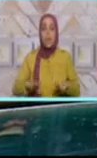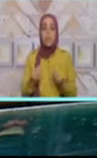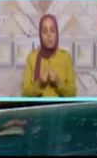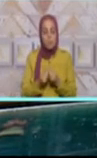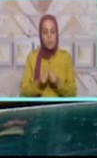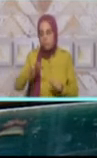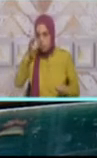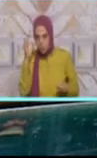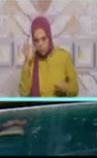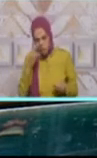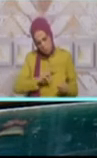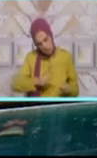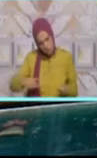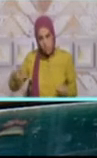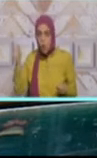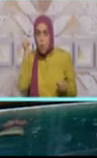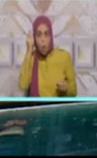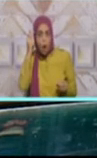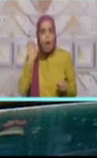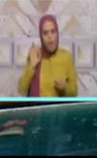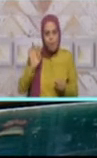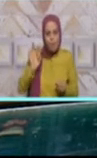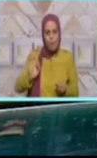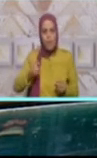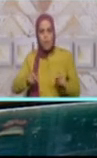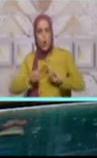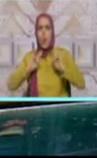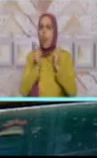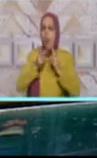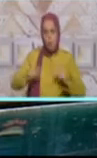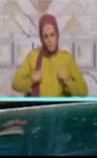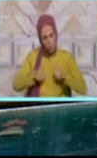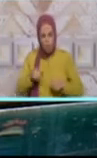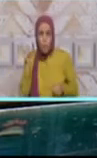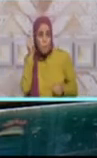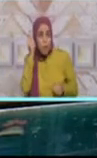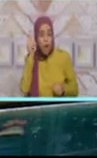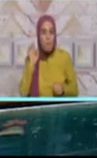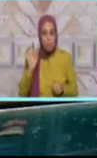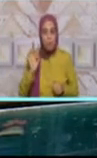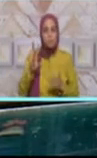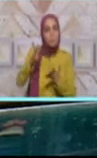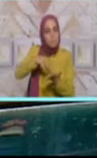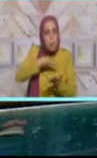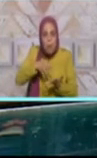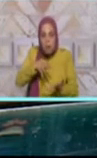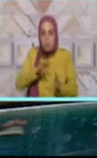ثروات لكن عندنا افكار، والدول بتتقدم بالافكار. فالرئيس طبق نظريه مهمه جدا وقال ان احنا